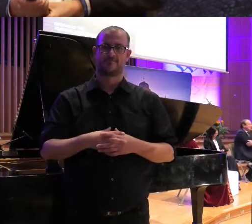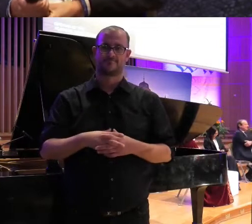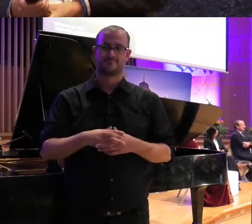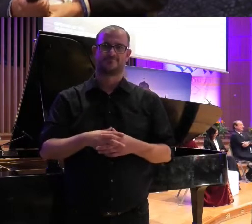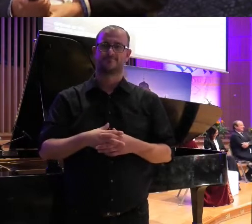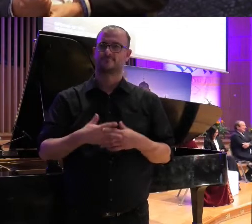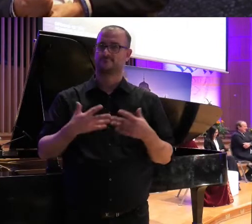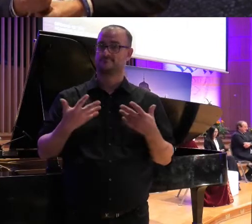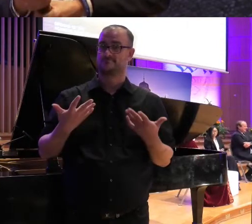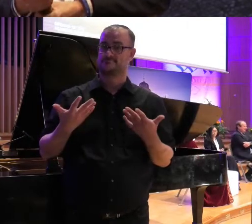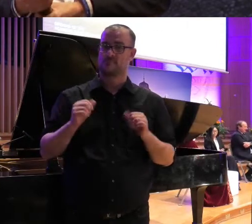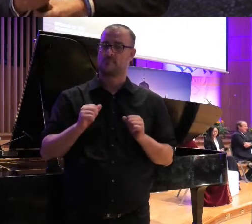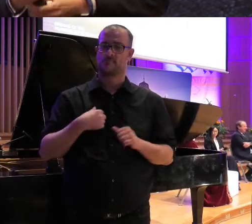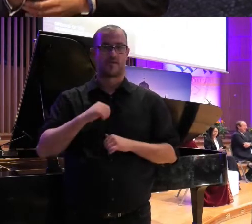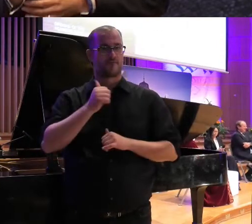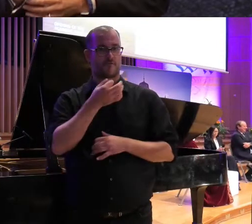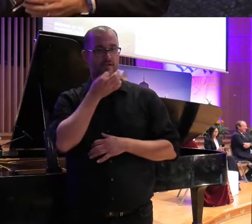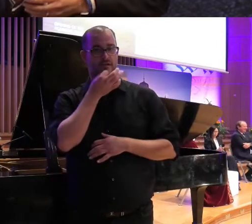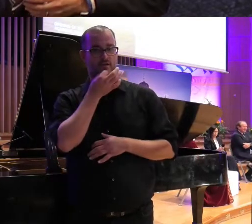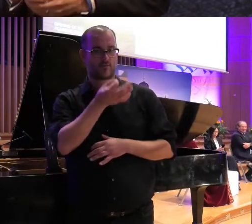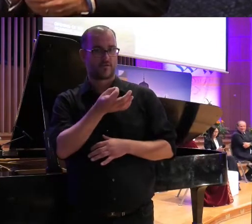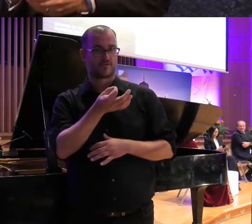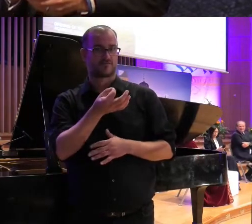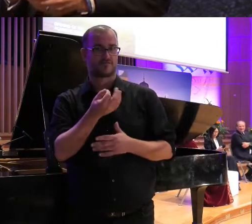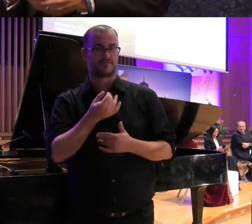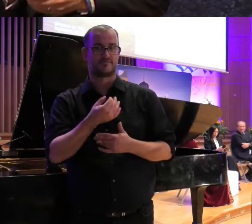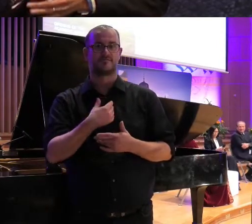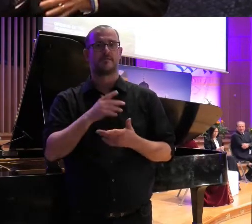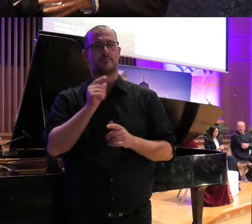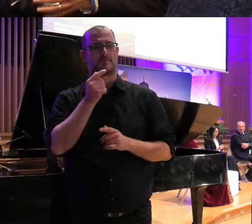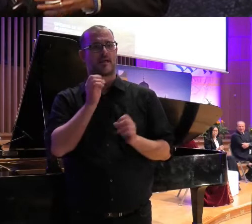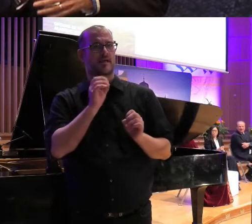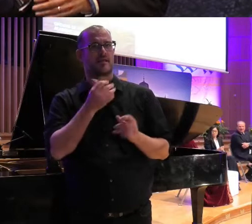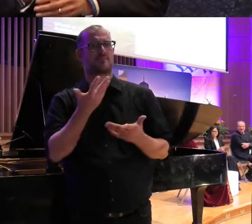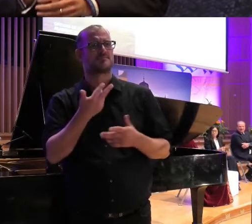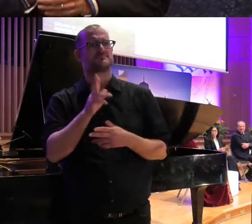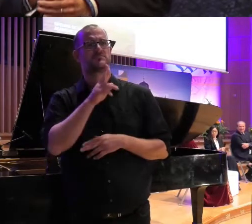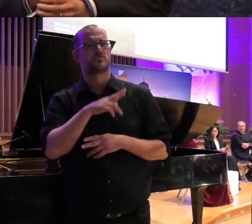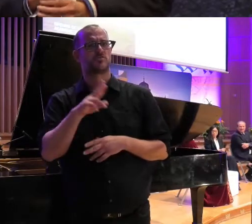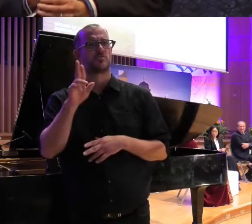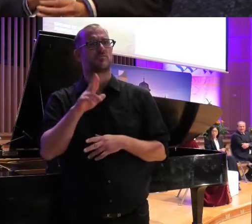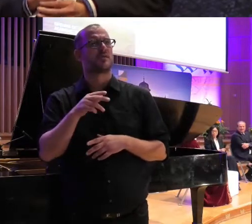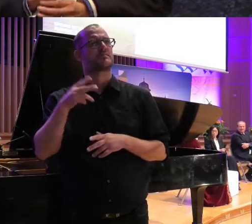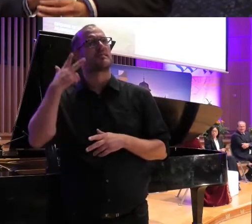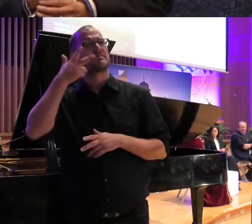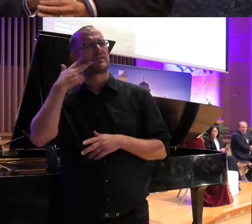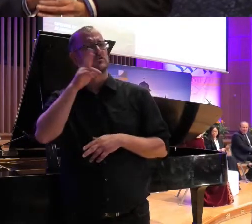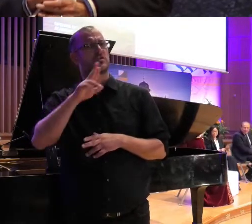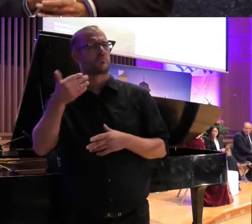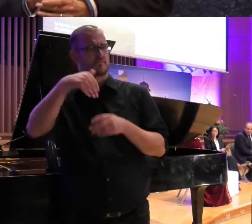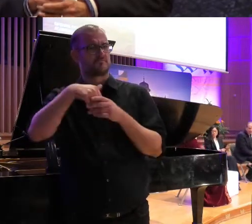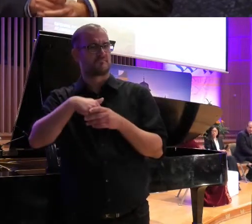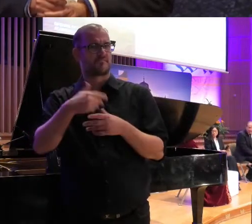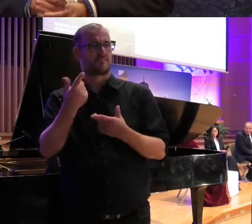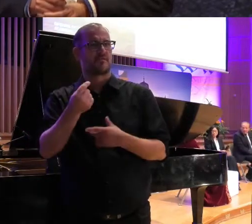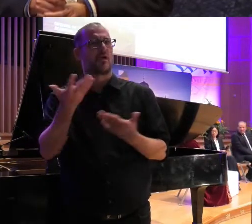So maybe my first question is, maybe you could explain a little bit what the United Nations University is, you